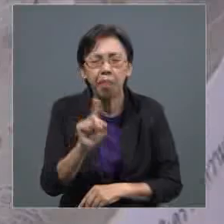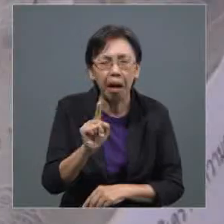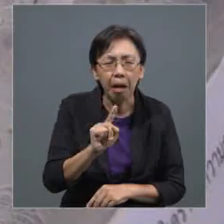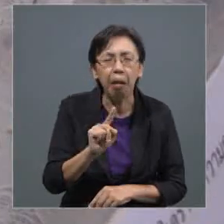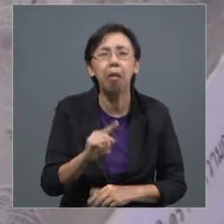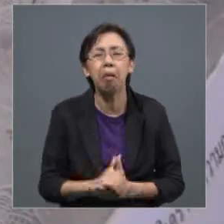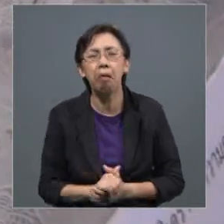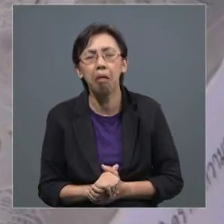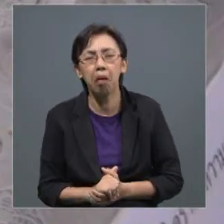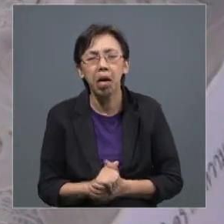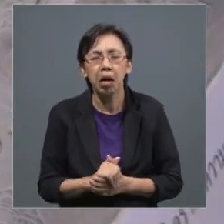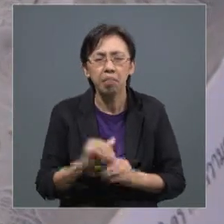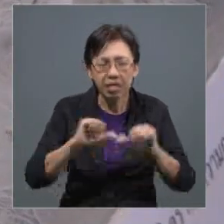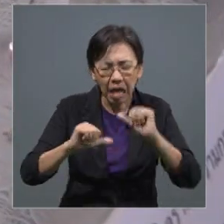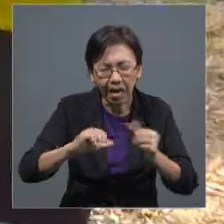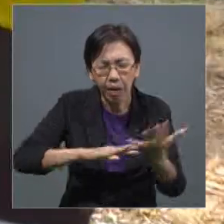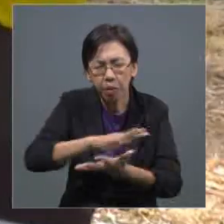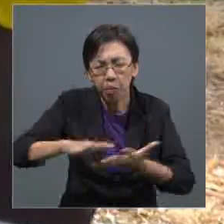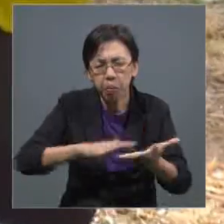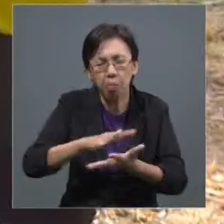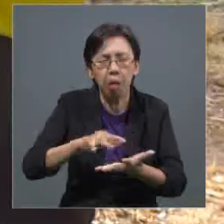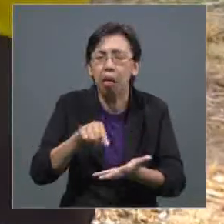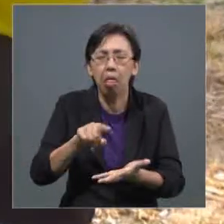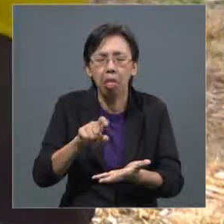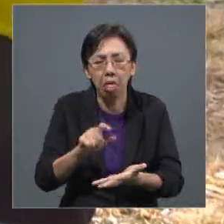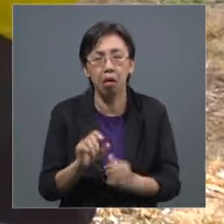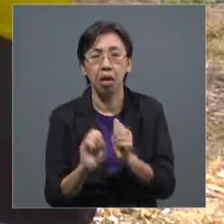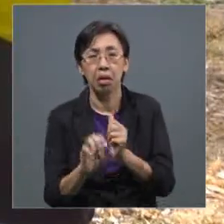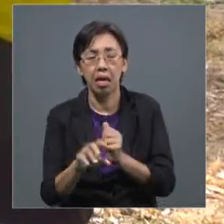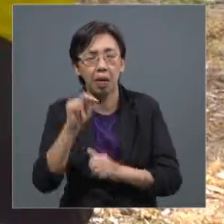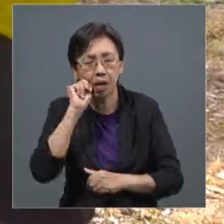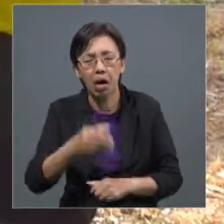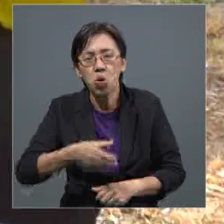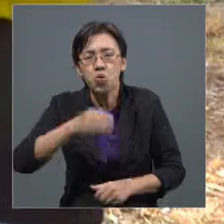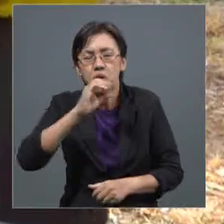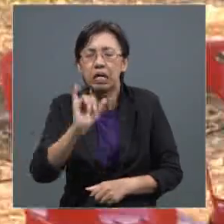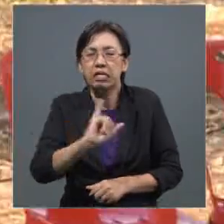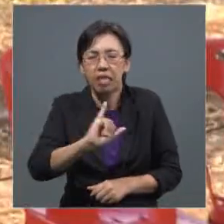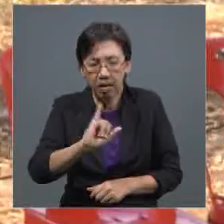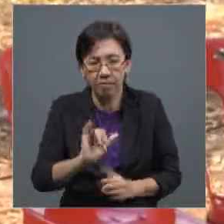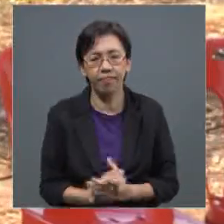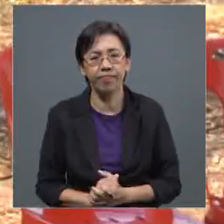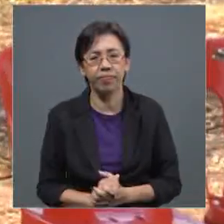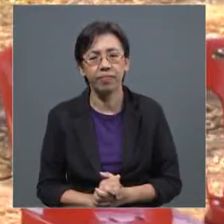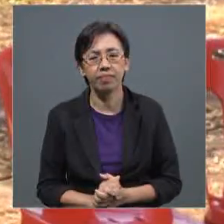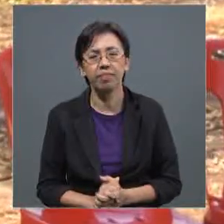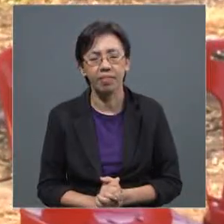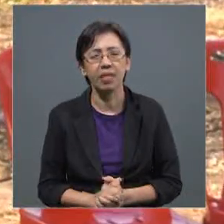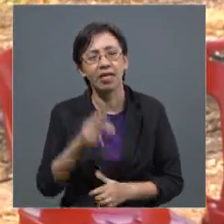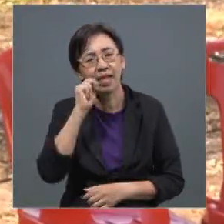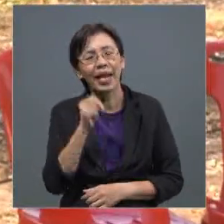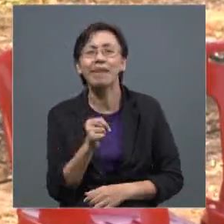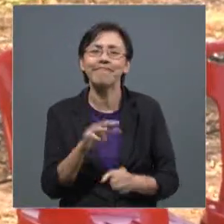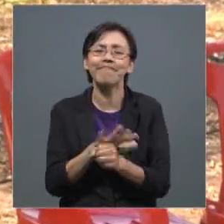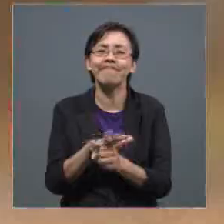เปื้อนของเหล็กและฟลูออไรด์อยู่ในปริมาณที่มากไม่แนะนำให้นำมาดื่มกินทันทีแต่ก็ถือว่ามีมาตรฐานเพียง